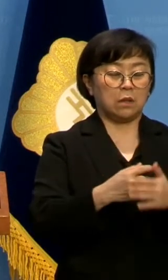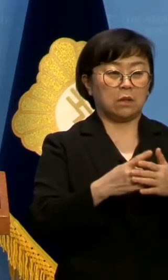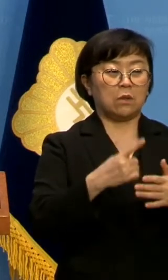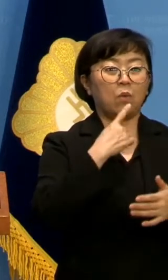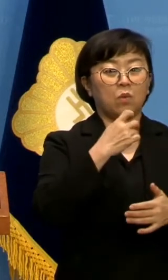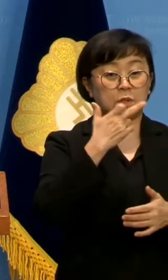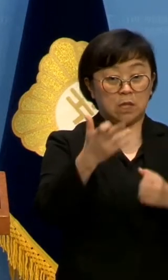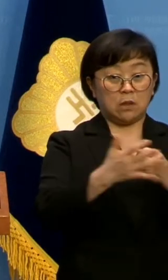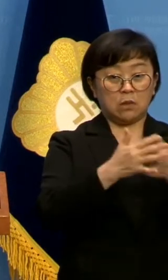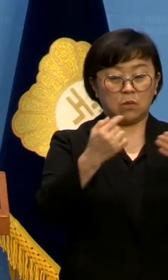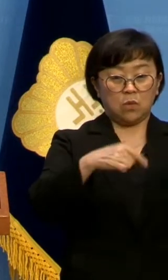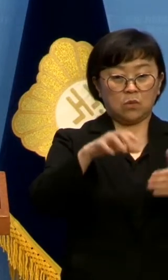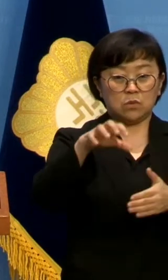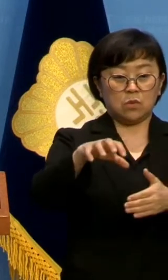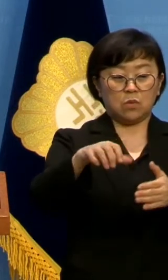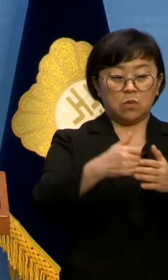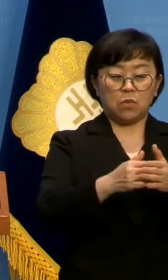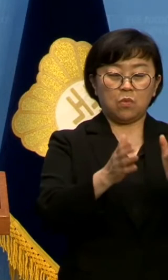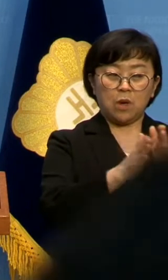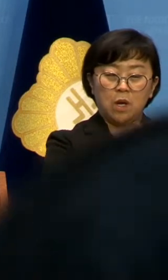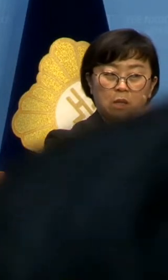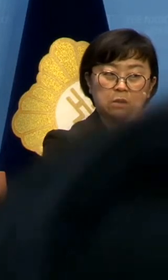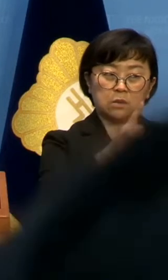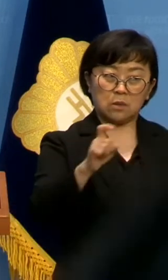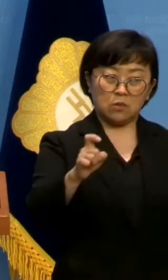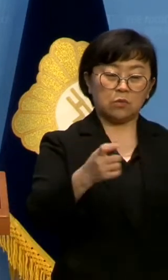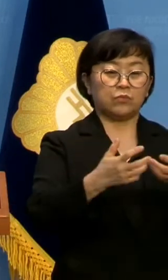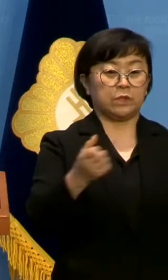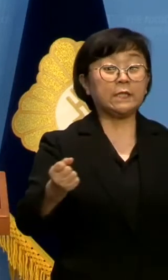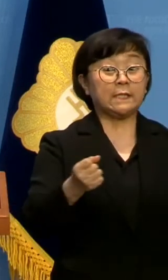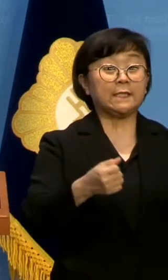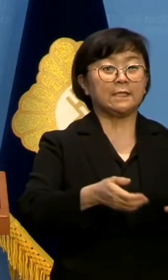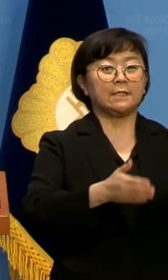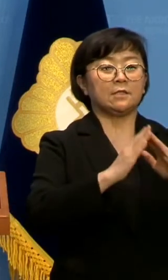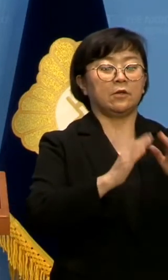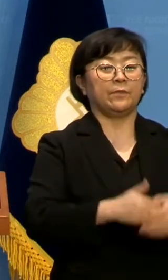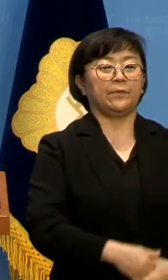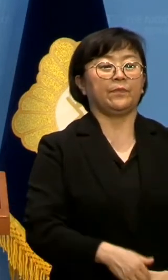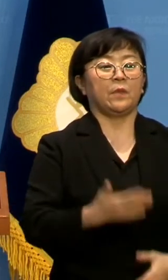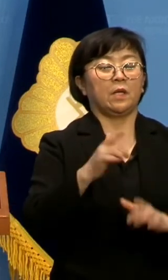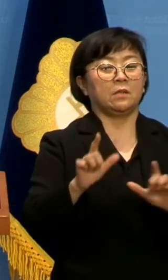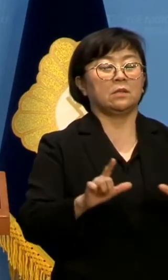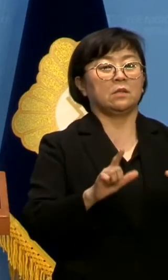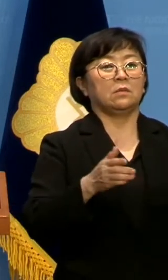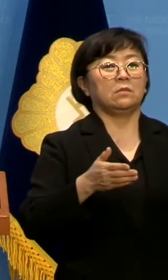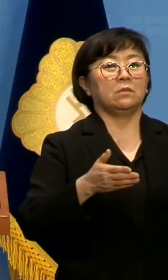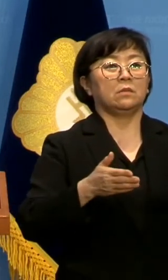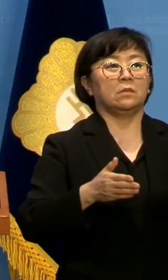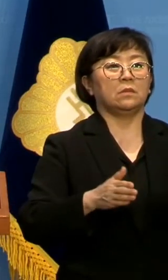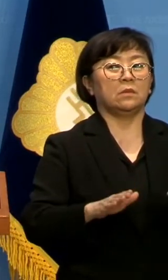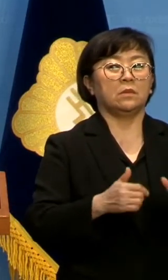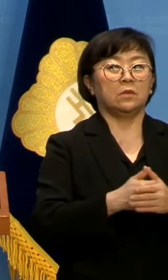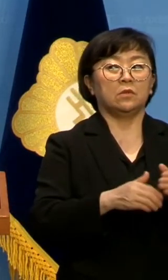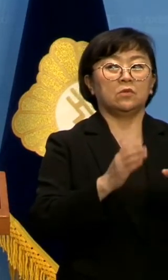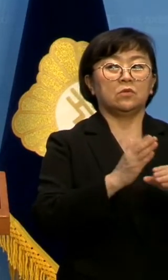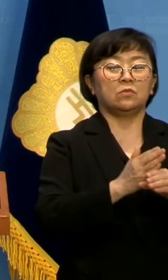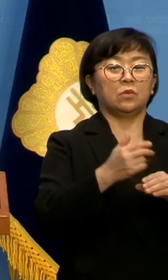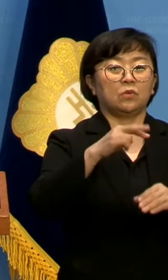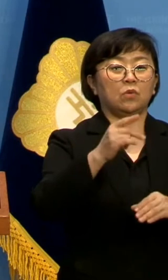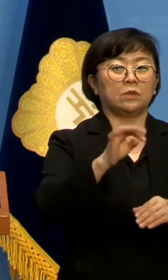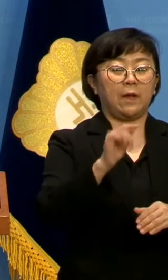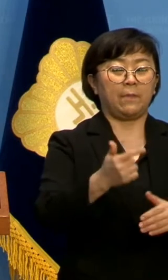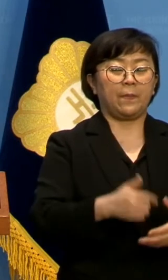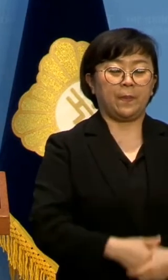화성온산교육진흥청을 화성교육진흥청으로 분리 신설하겠습니다. 내 삶이 편안한 화성통에서 또한 주시는